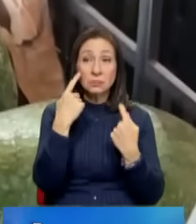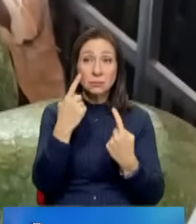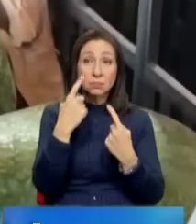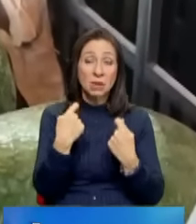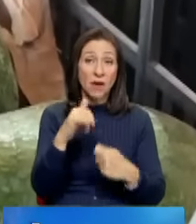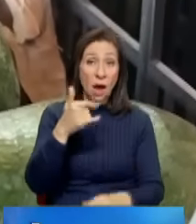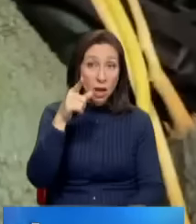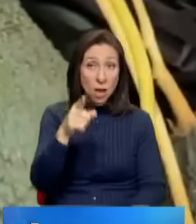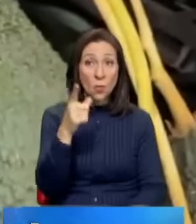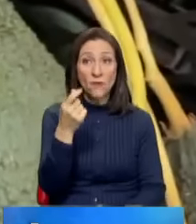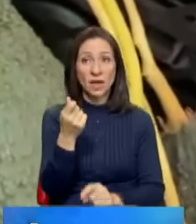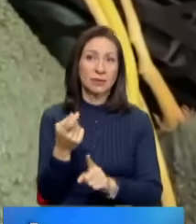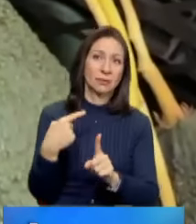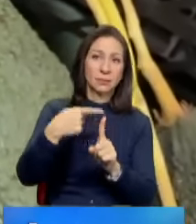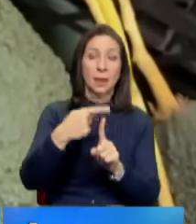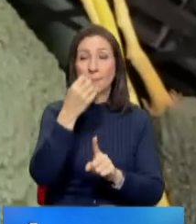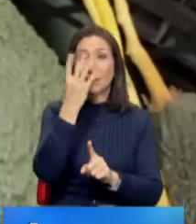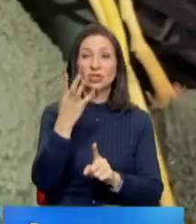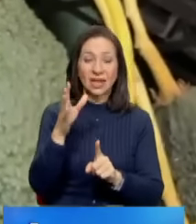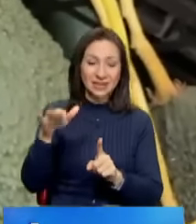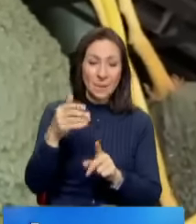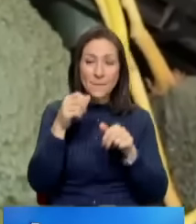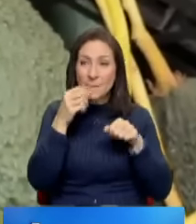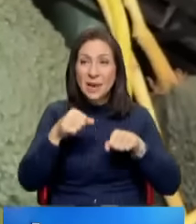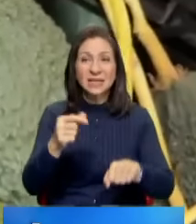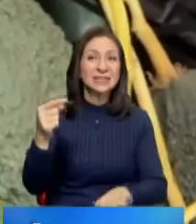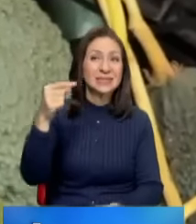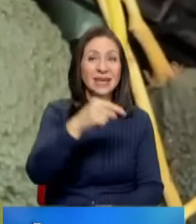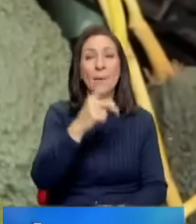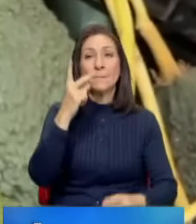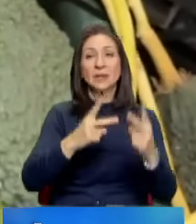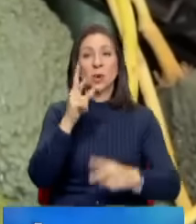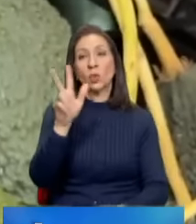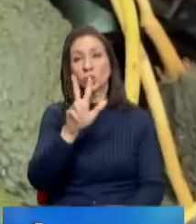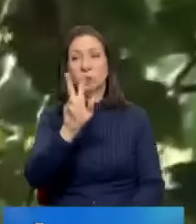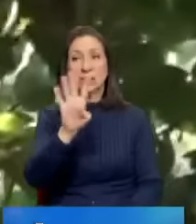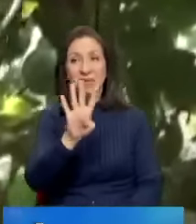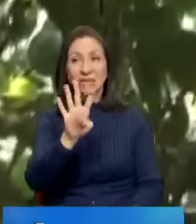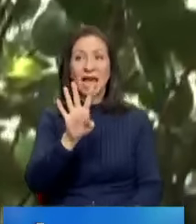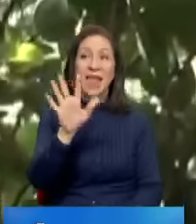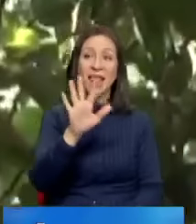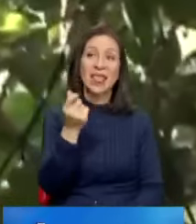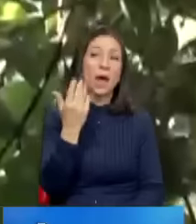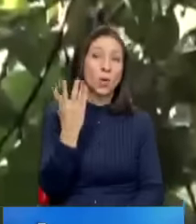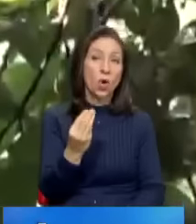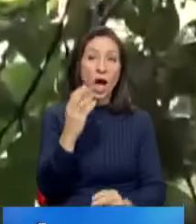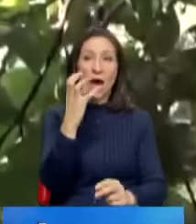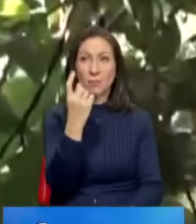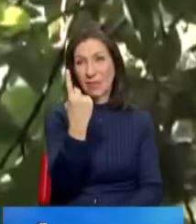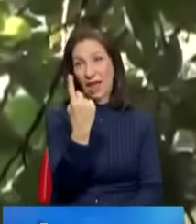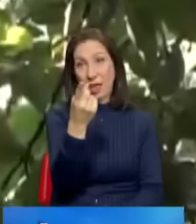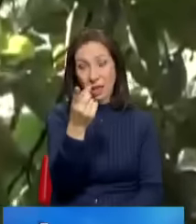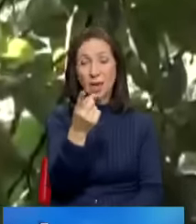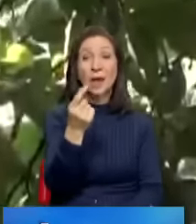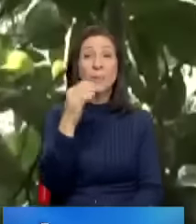var. Bu fiyatlara da yansıyor. Bahçeden çıkıp markete gelene kadar kimi yerde 30, 40, 50 lirayı buluyor avokadonun